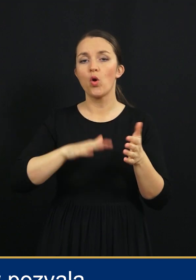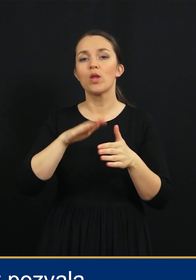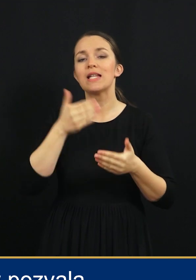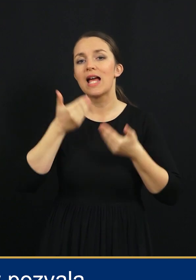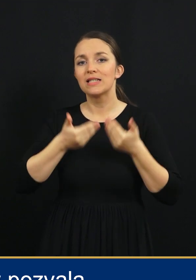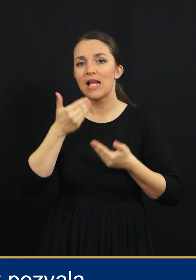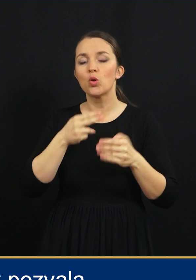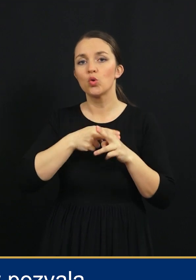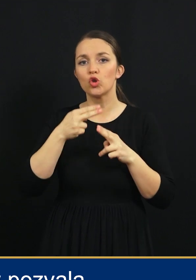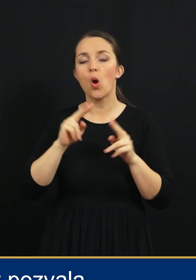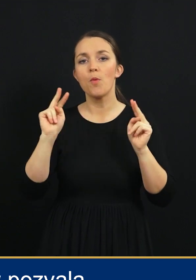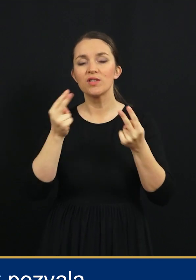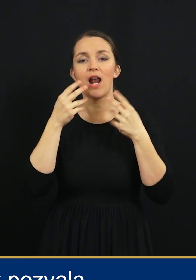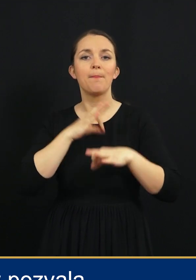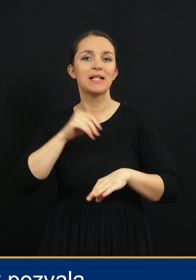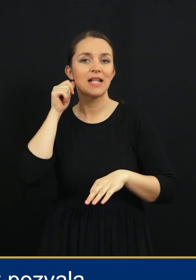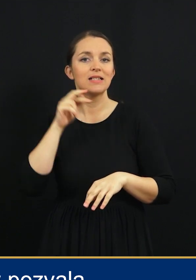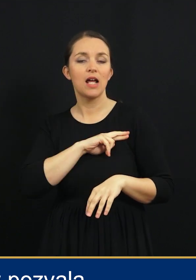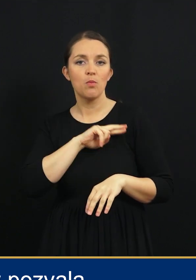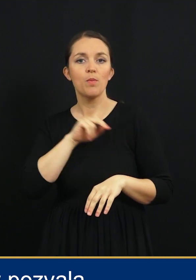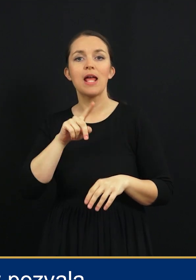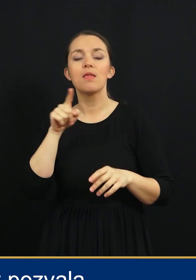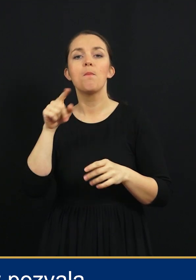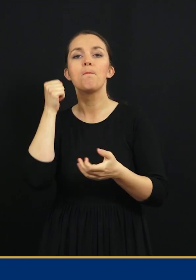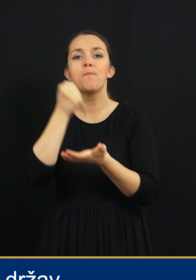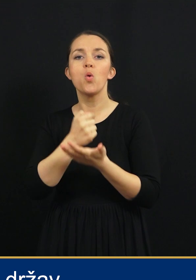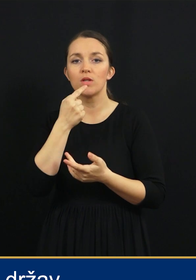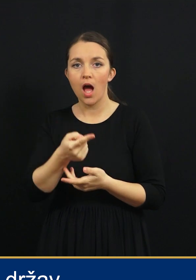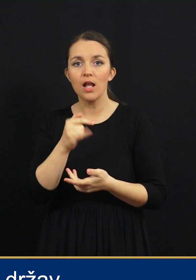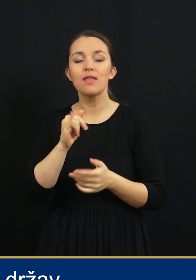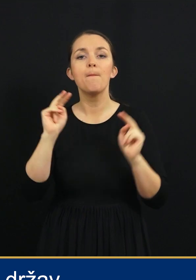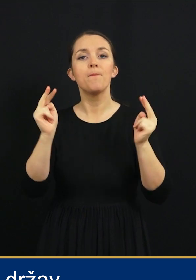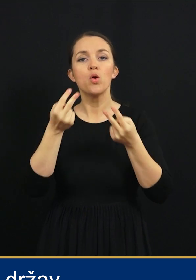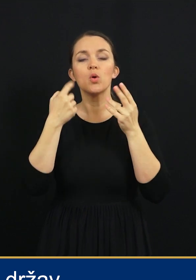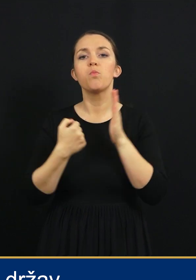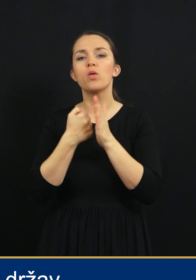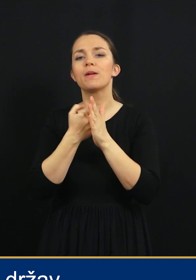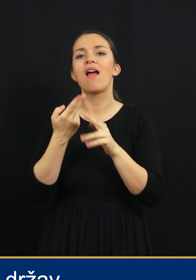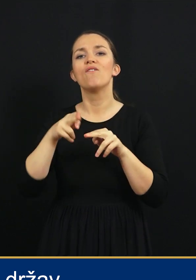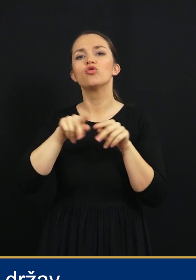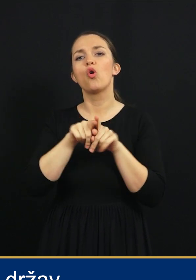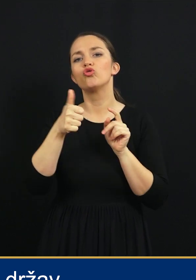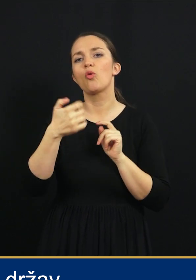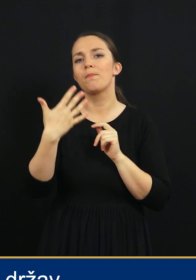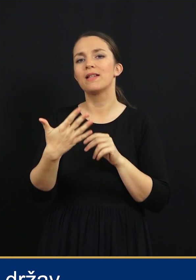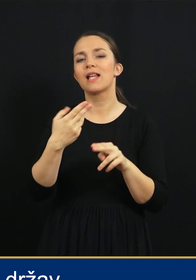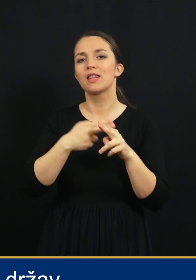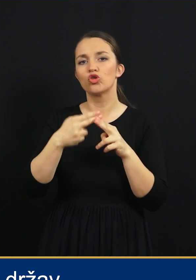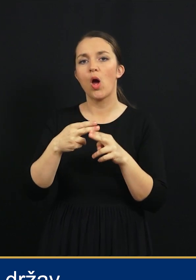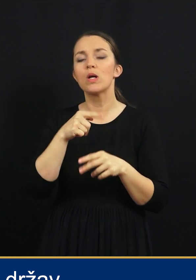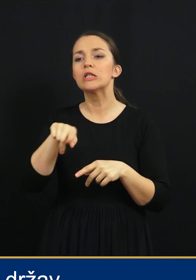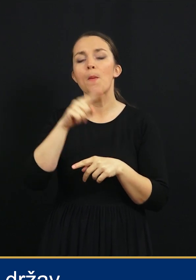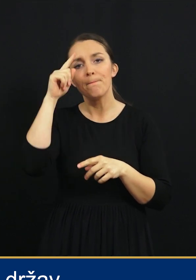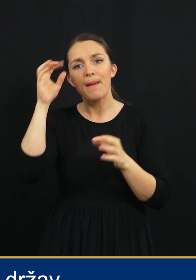plenarnem zasedanju držav pozvala predsednica republike in poudarila, da poziv podpira več kot 150 držav, ki so